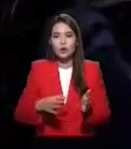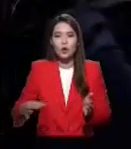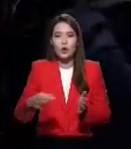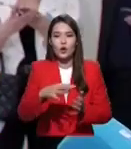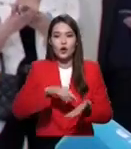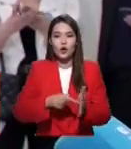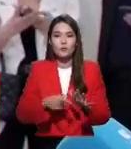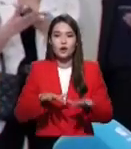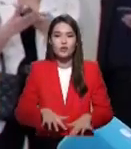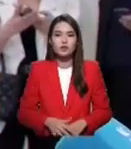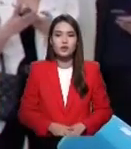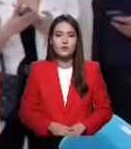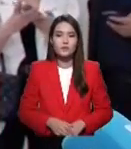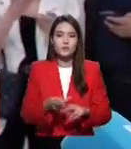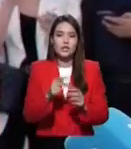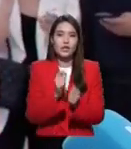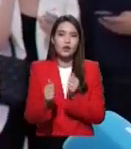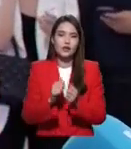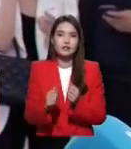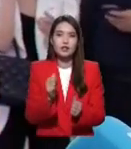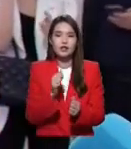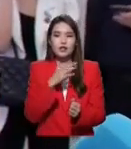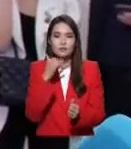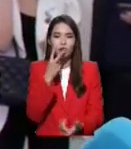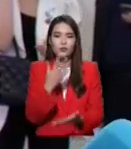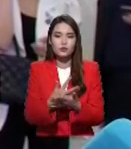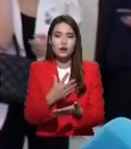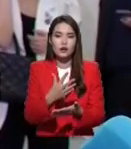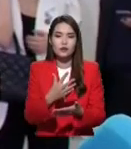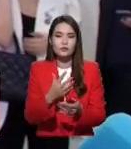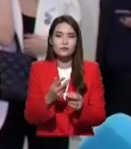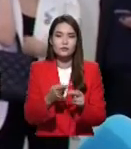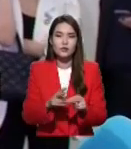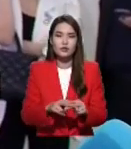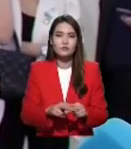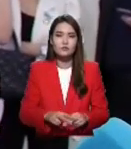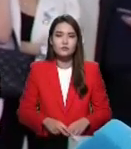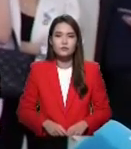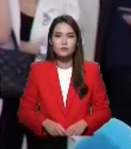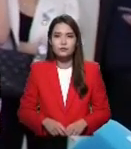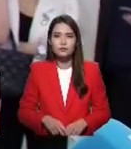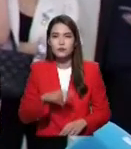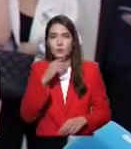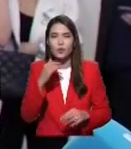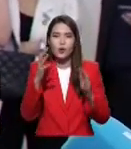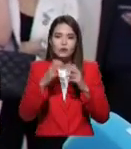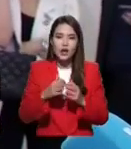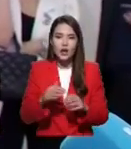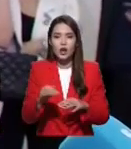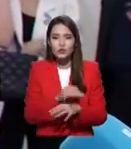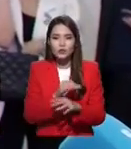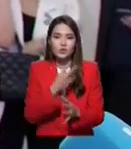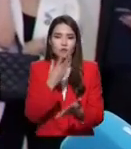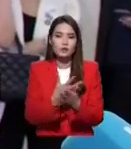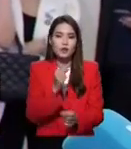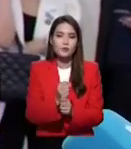Бұл ашық болды, интернет желісінде ашық жарияланды. Сол жердегі 200-ден аса осы өтінімдерді қарады, эксперттер қарады,